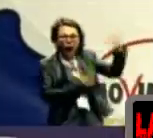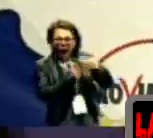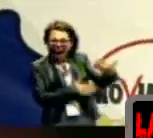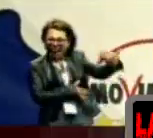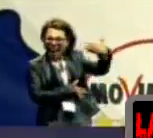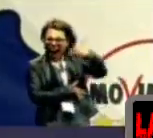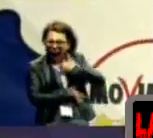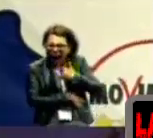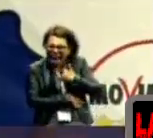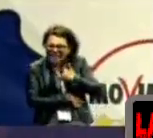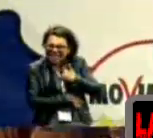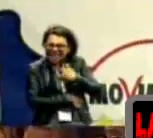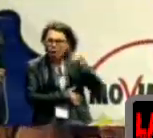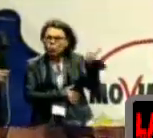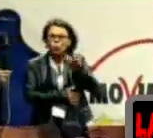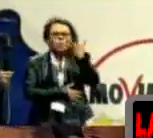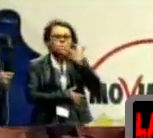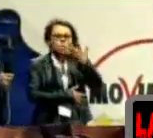fantastico